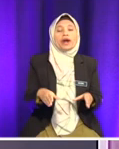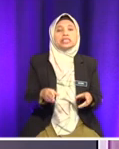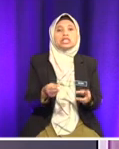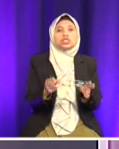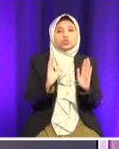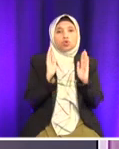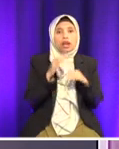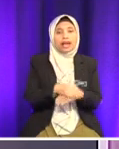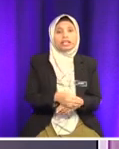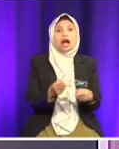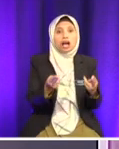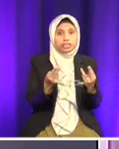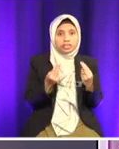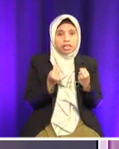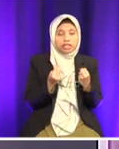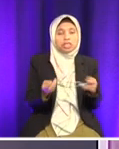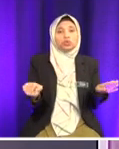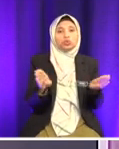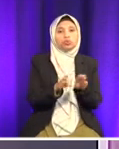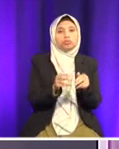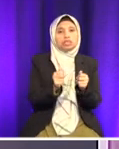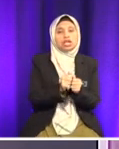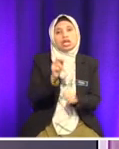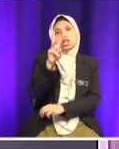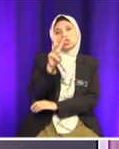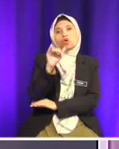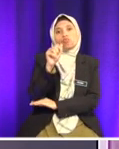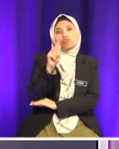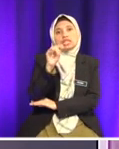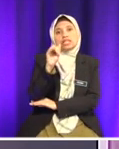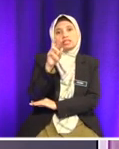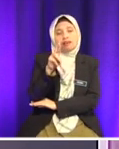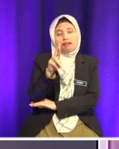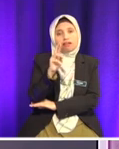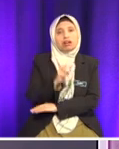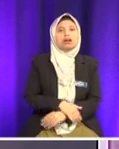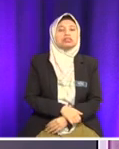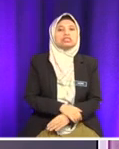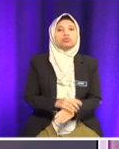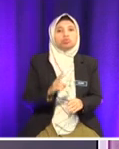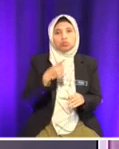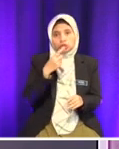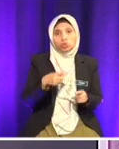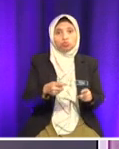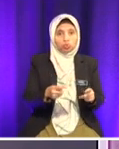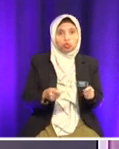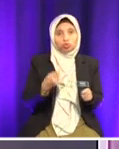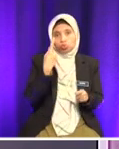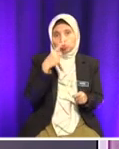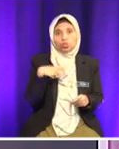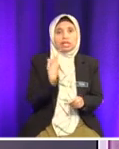diikuti dengan ditutup dengan salat Witir itulah antara yang dituntut untuk kita menunaikan